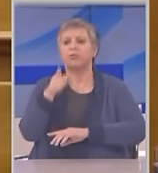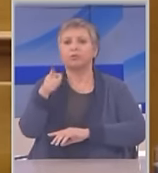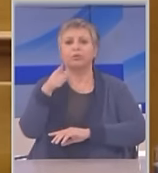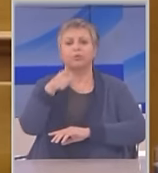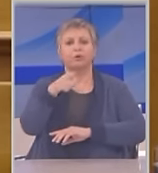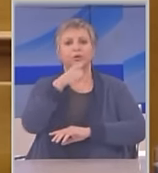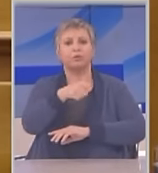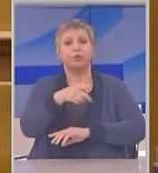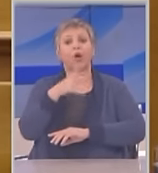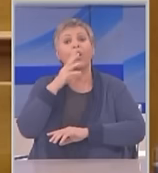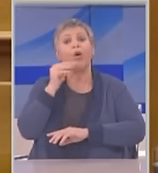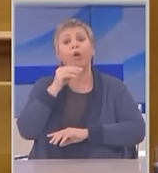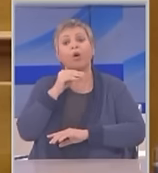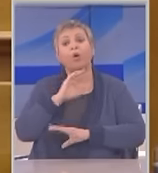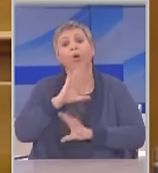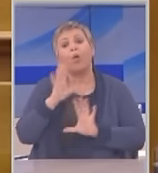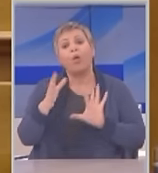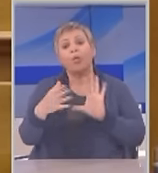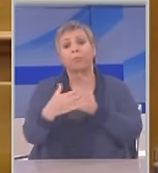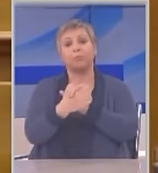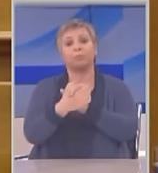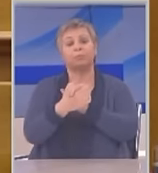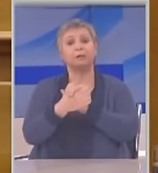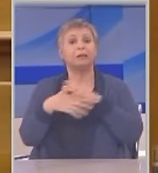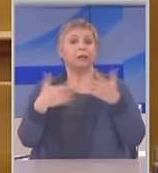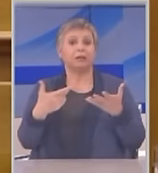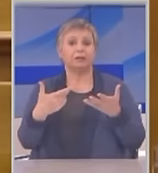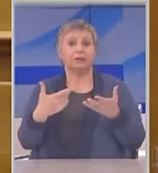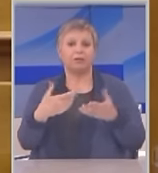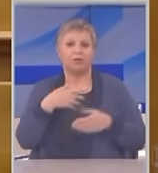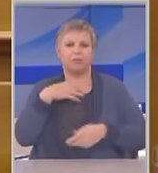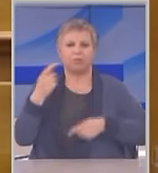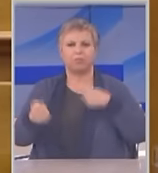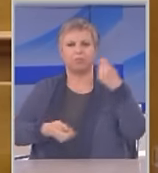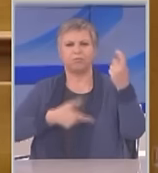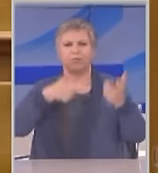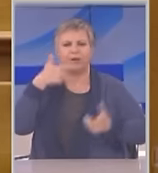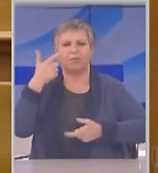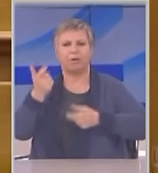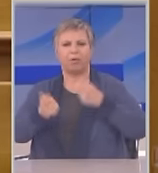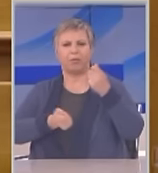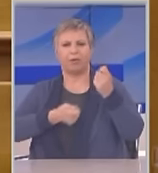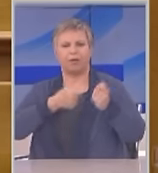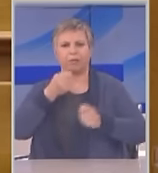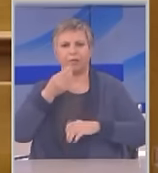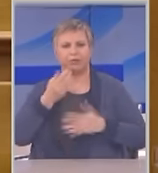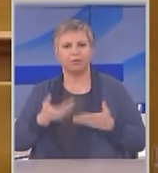μαζί. Διότι αυτό υπόθηκε. Και ότι πρέπει οι Έλληνες πολίτες να νιώθουν